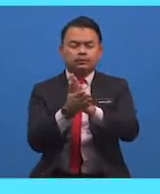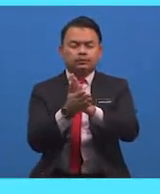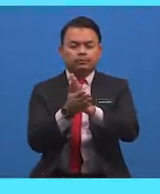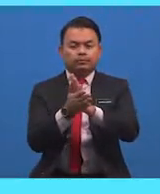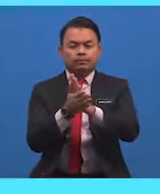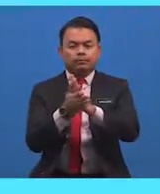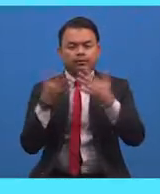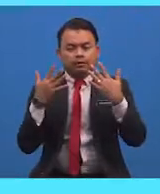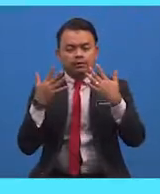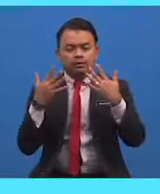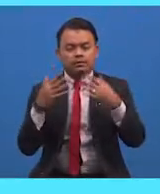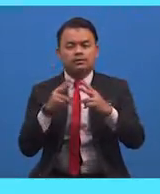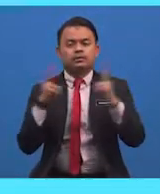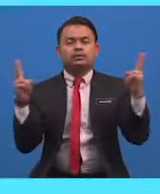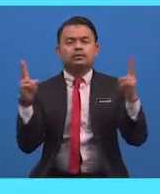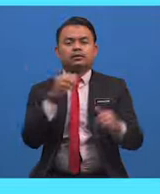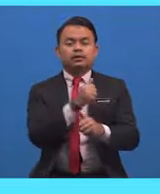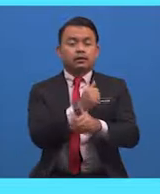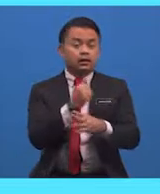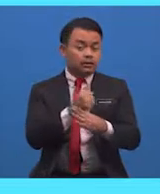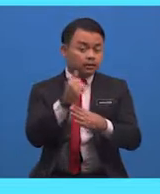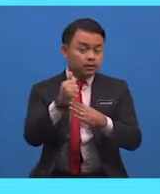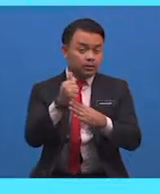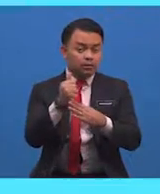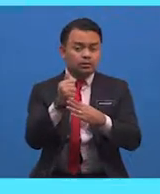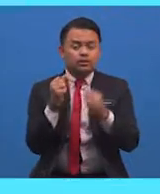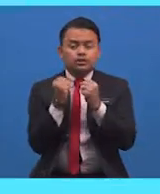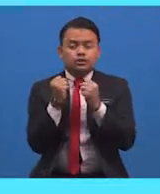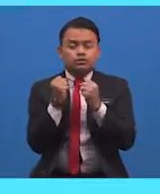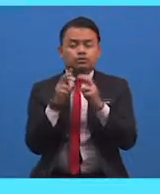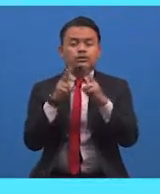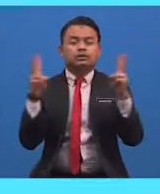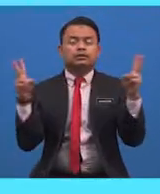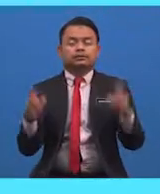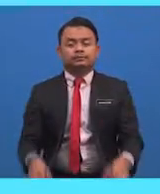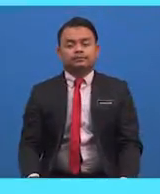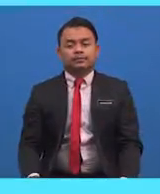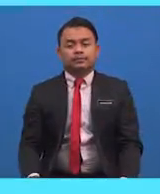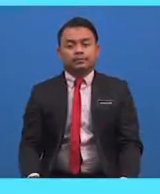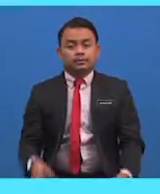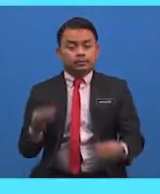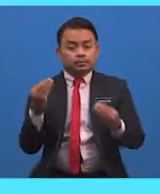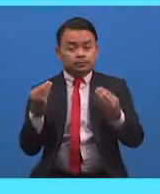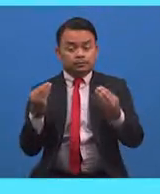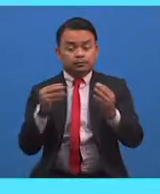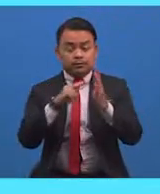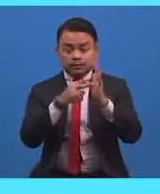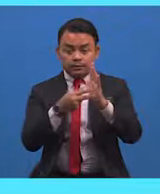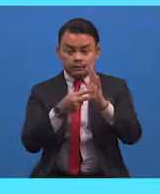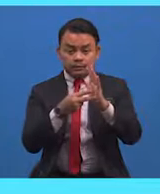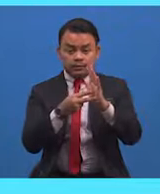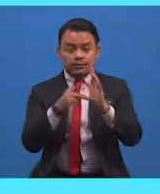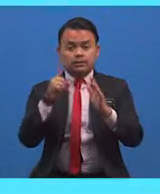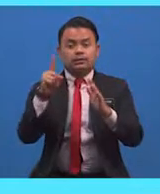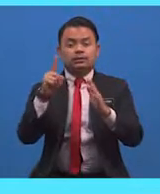semakin sejuk. Bermaksud, suatu kawasan mungkin mengalami pemanasan, tetapi kawasan